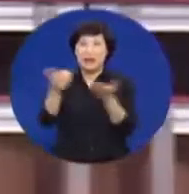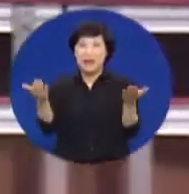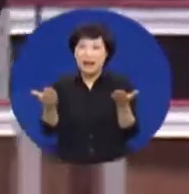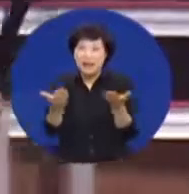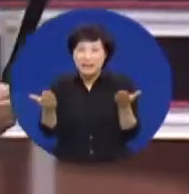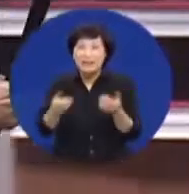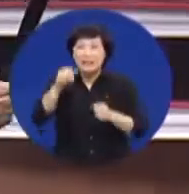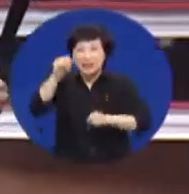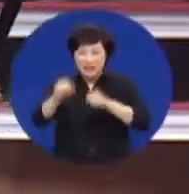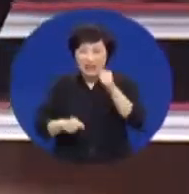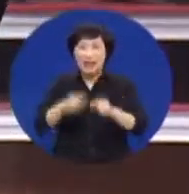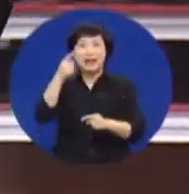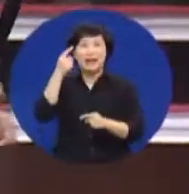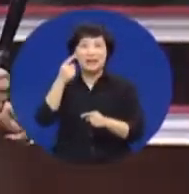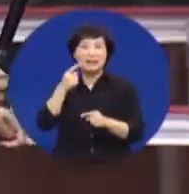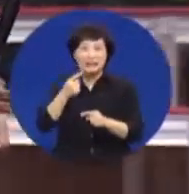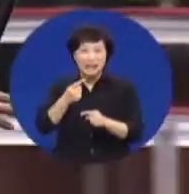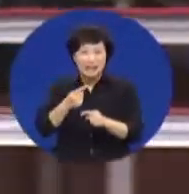주의 일